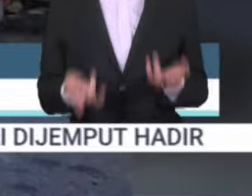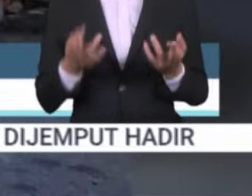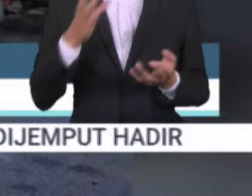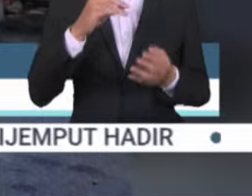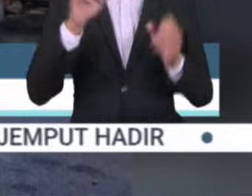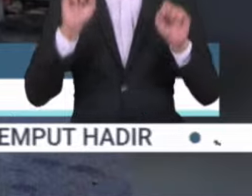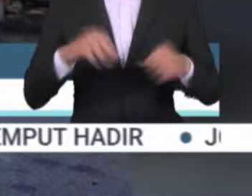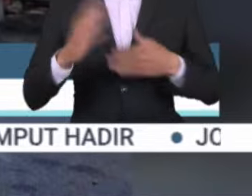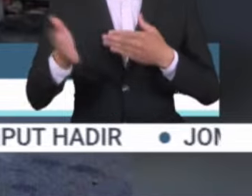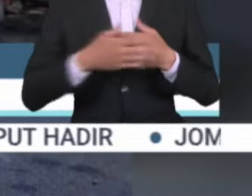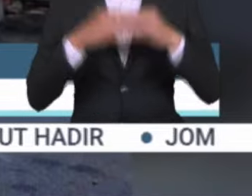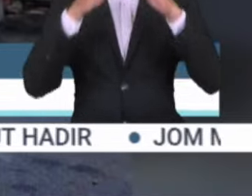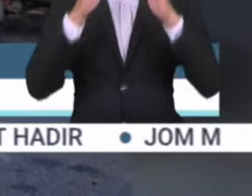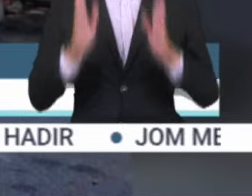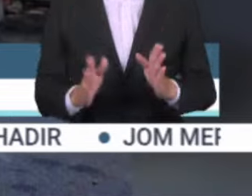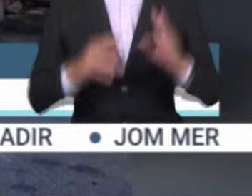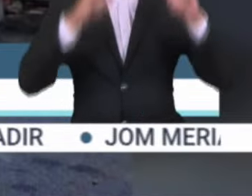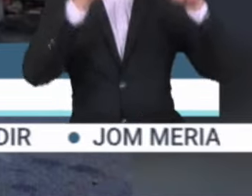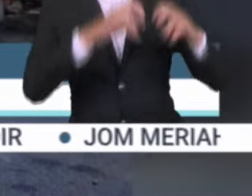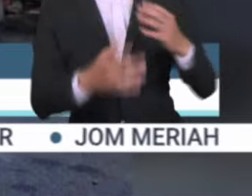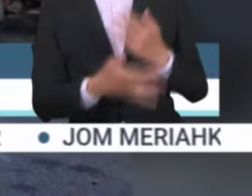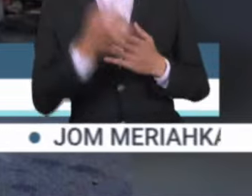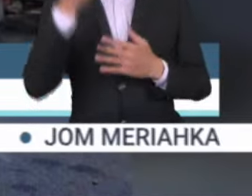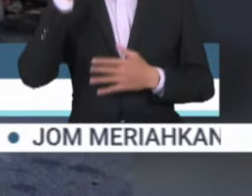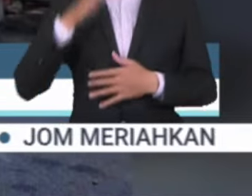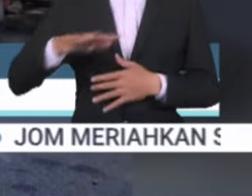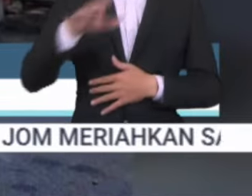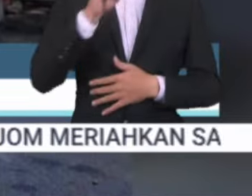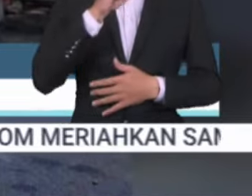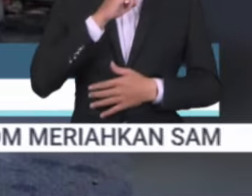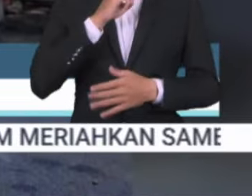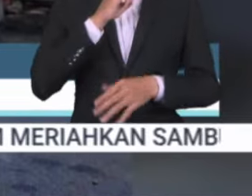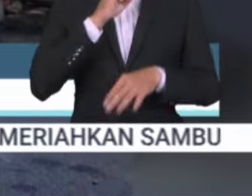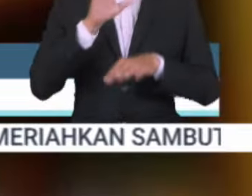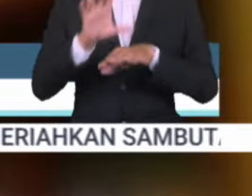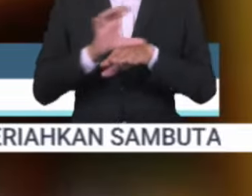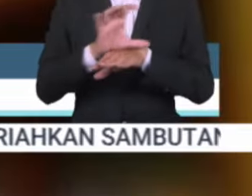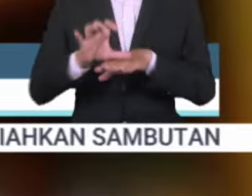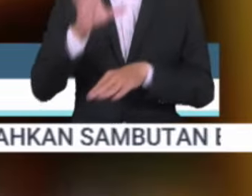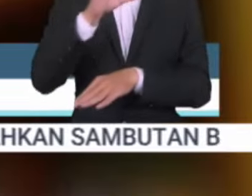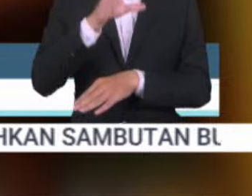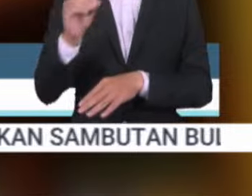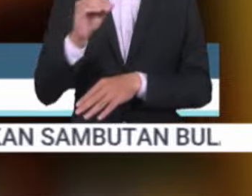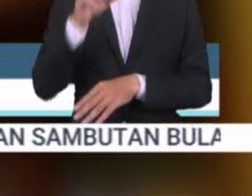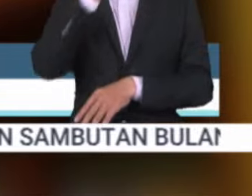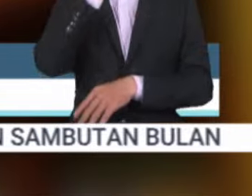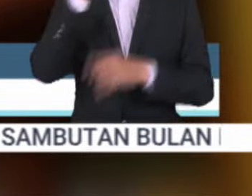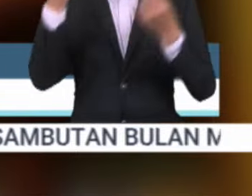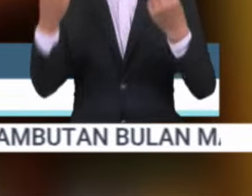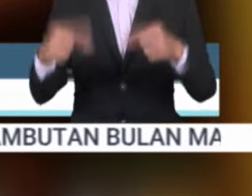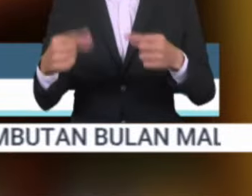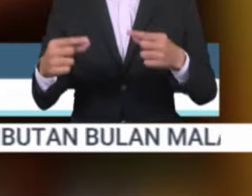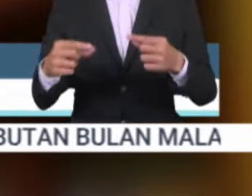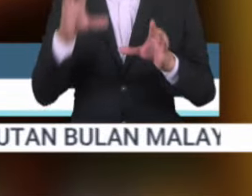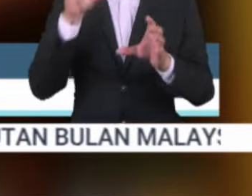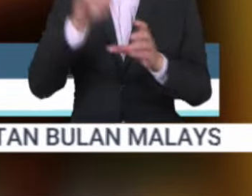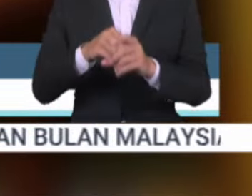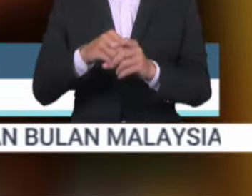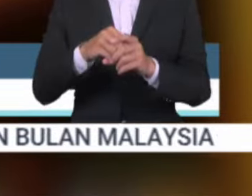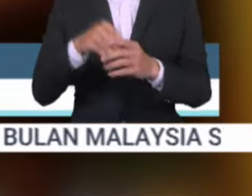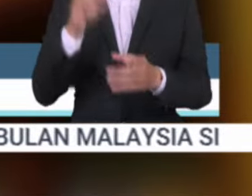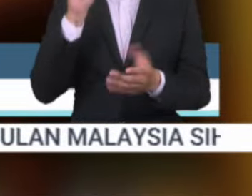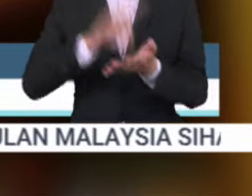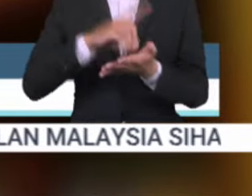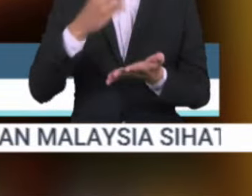ringan dibenarkan pulang. Siasatan awal mendapati minuman berperisa coklat dan ayam goreng yang disediakan di dapur kantin